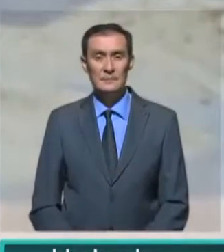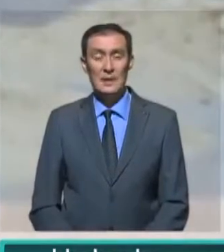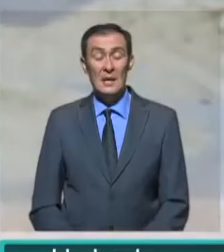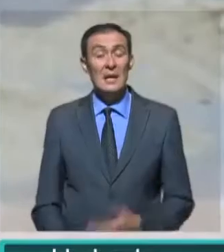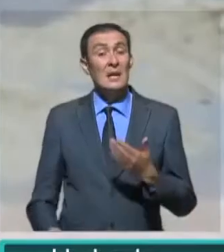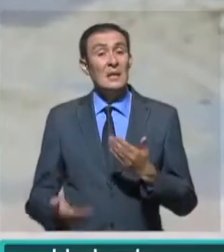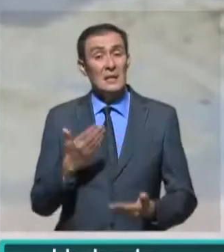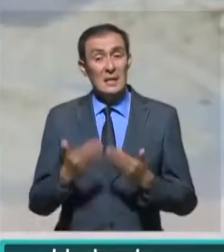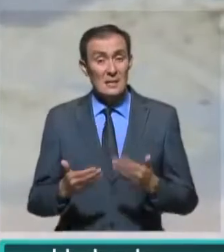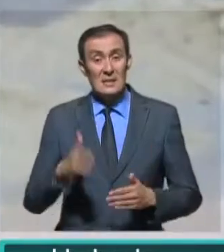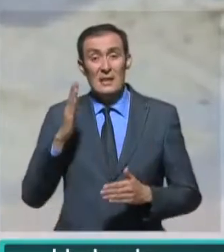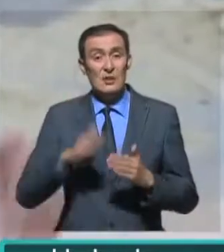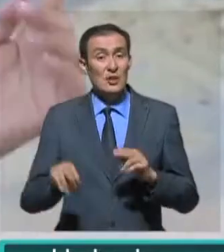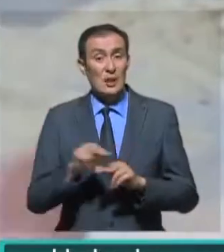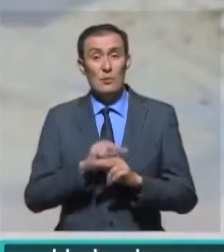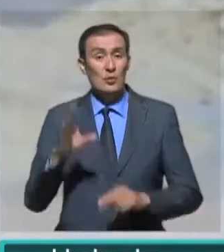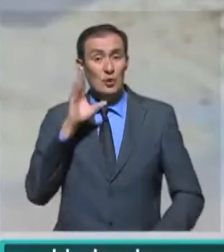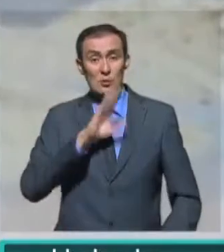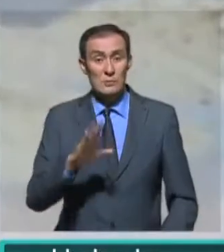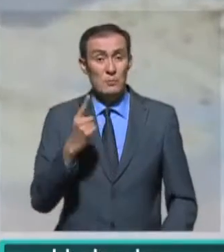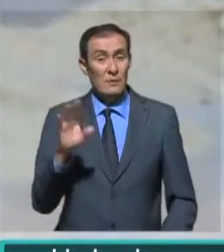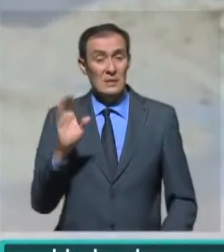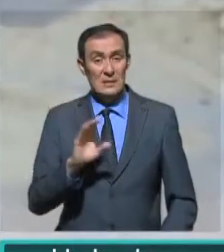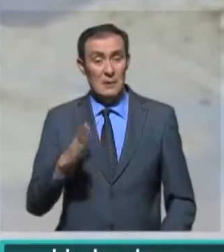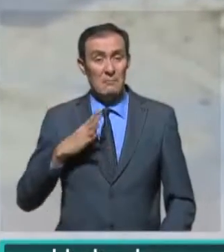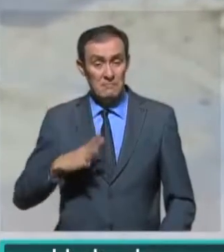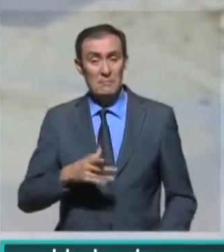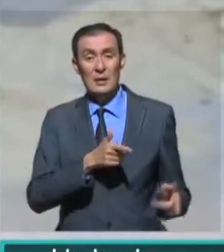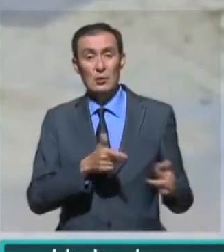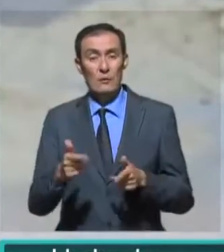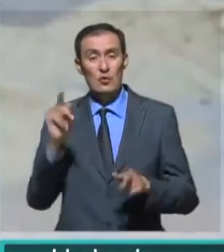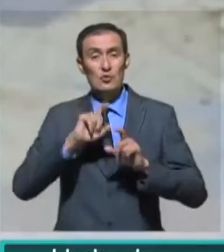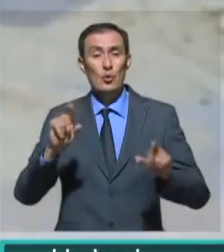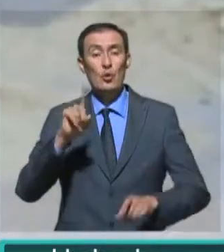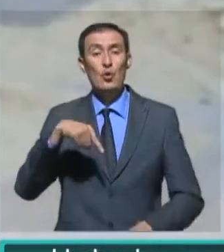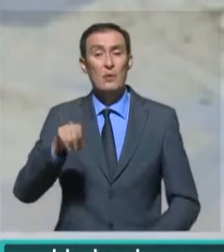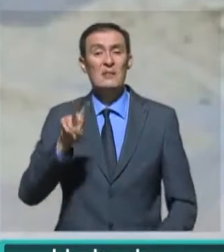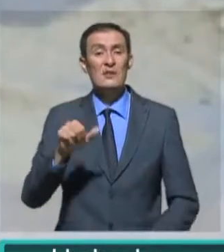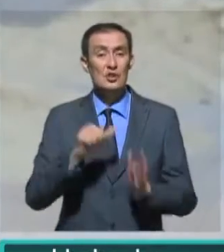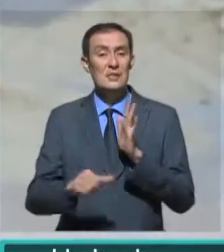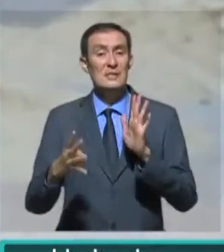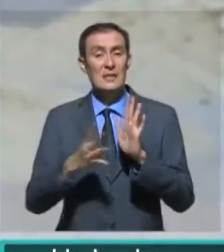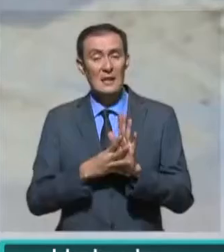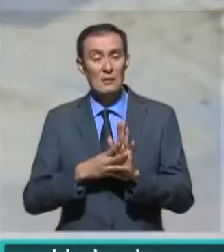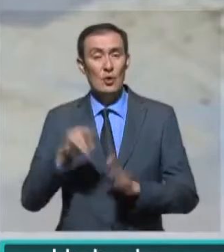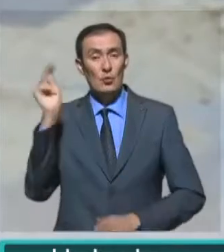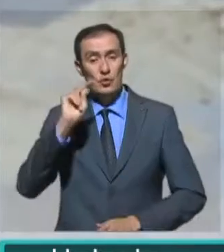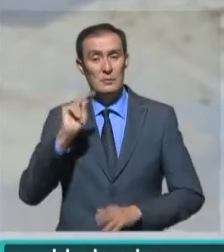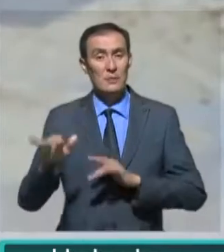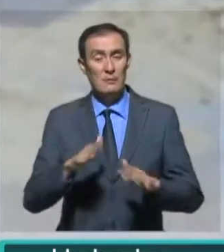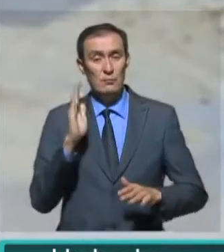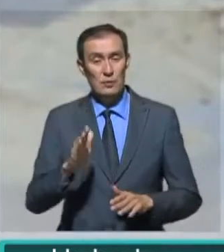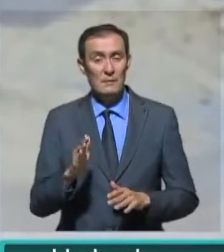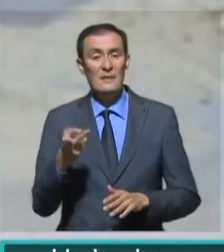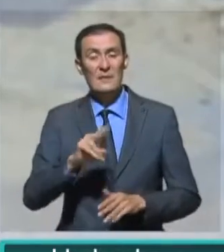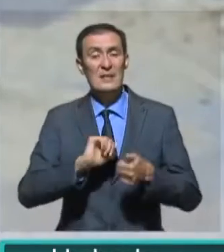На случай, если завершить ремонт не успеют к 1 сентября, мы подготовили школу номер 269. Учебный процесс организуем